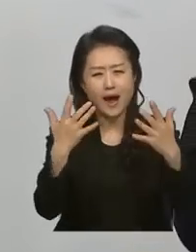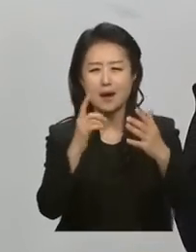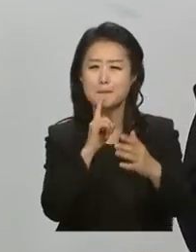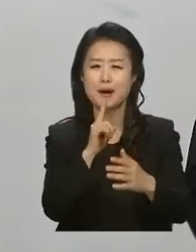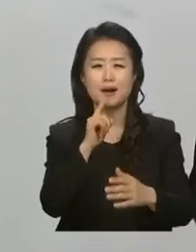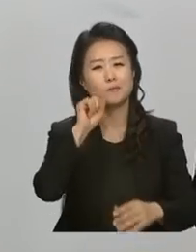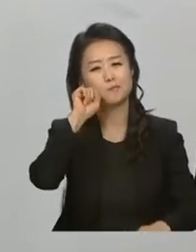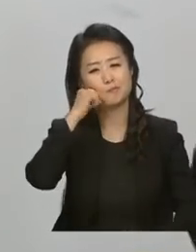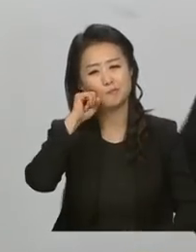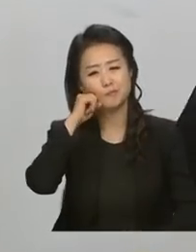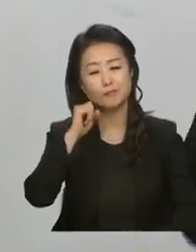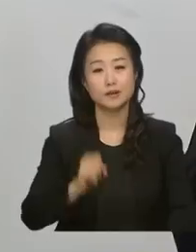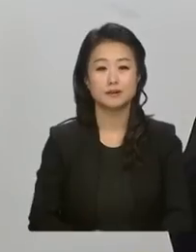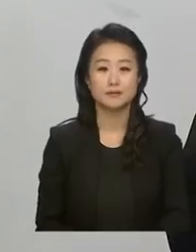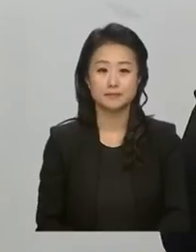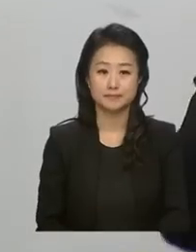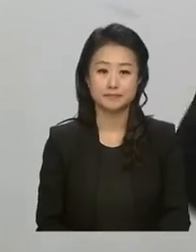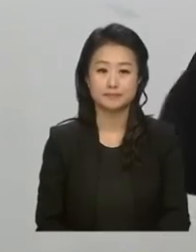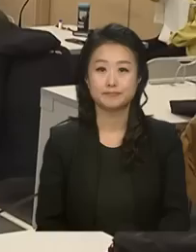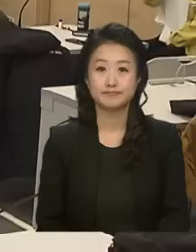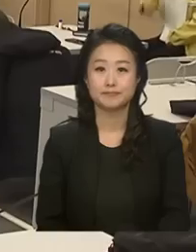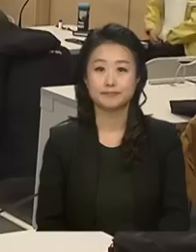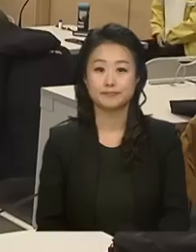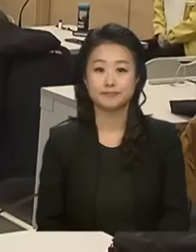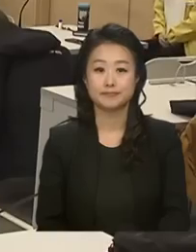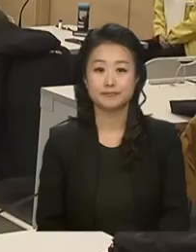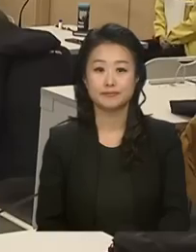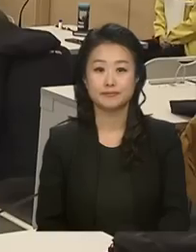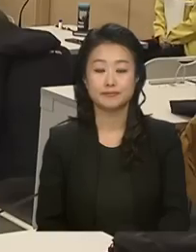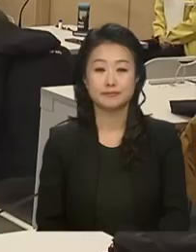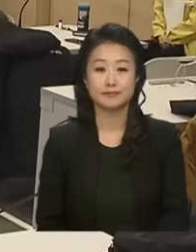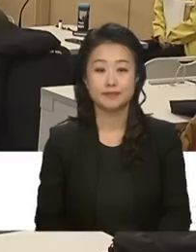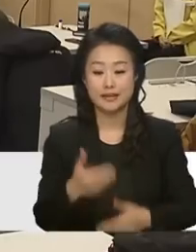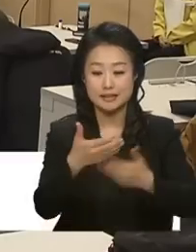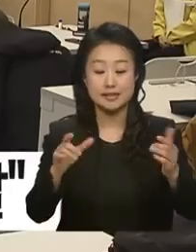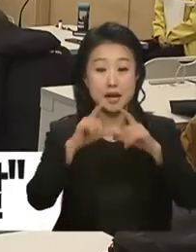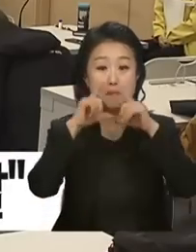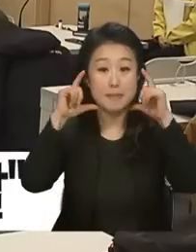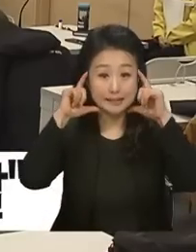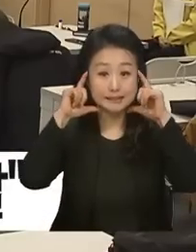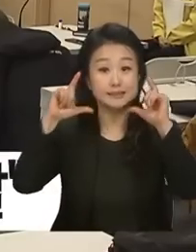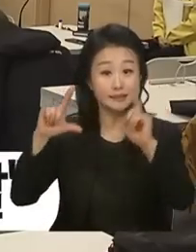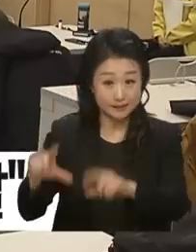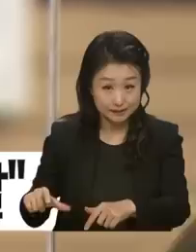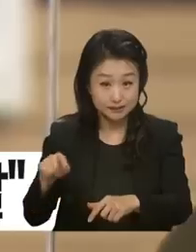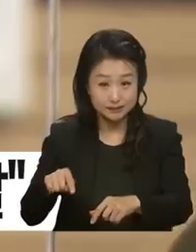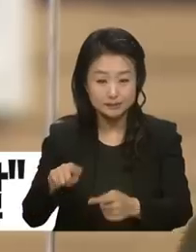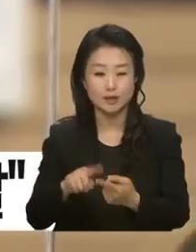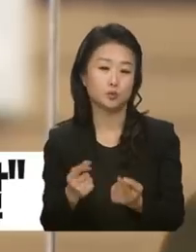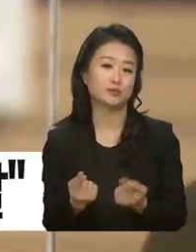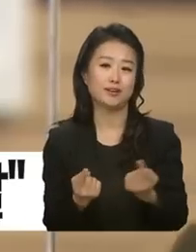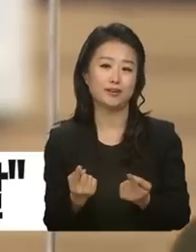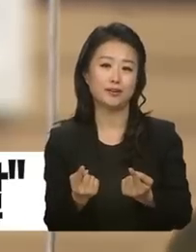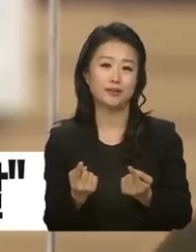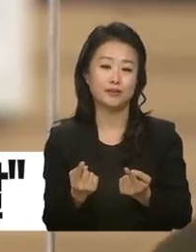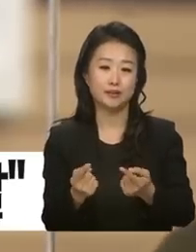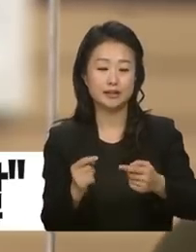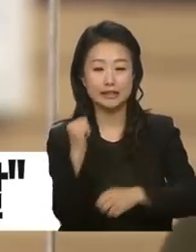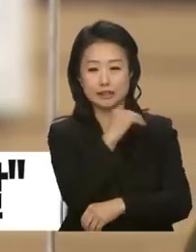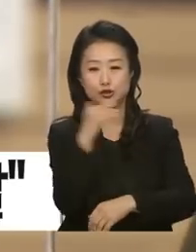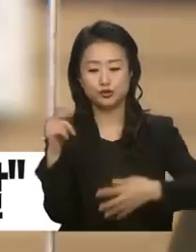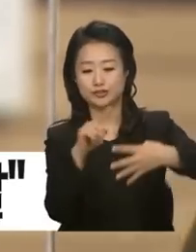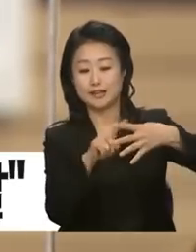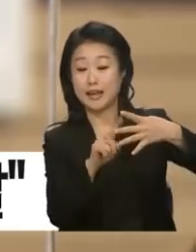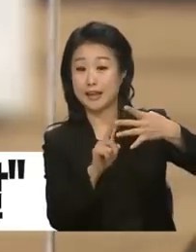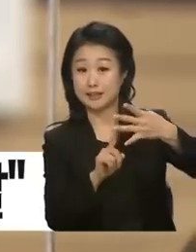확실하게 말씀드리기는 어려운 상황입니다. 실내 마스크 의무 조정을 위해 4가지 지표를 발표한 정부의 예상 시점은